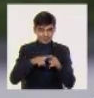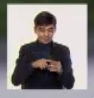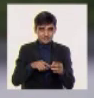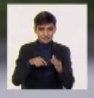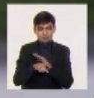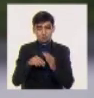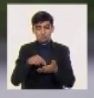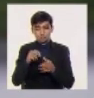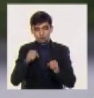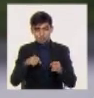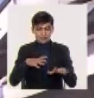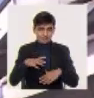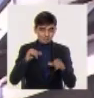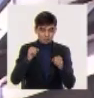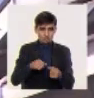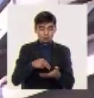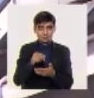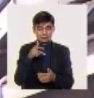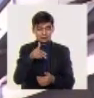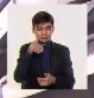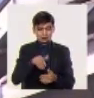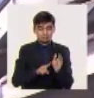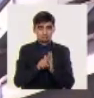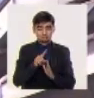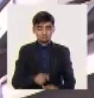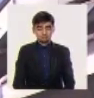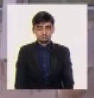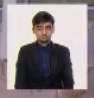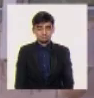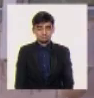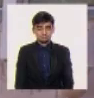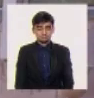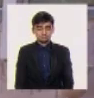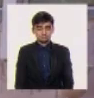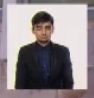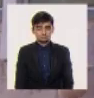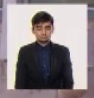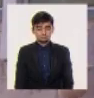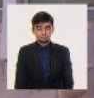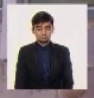на рынках. Стоят они от 3000 тенге.